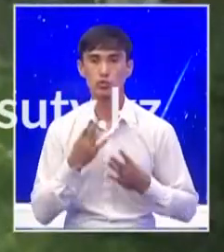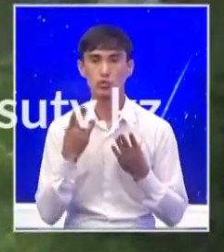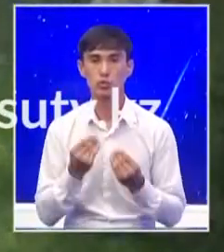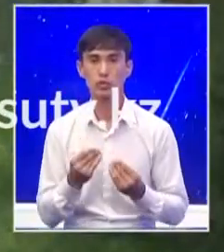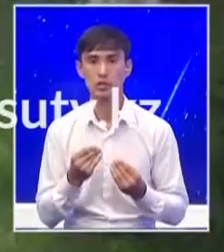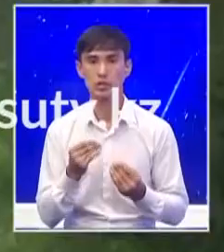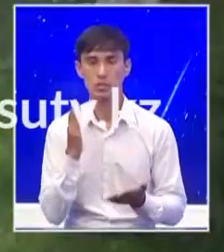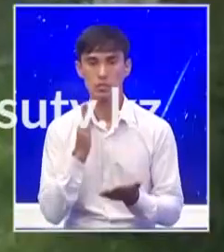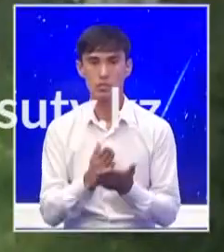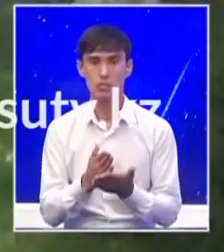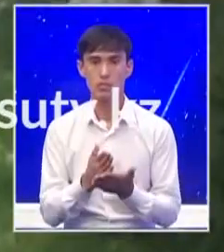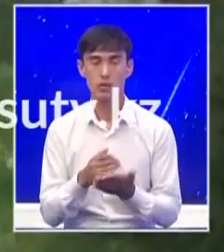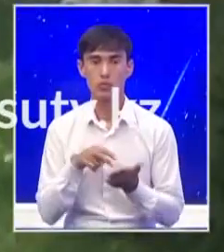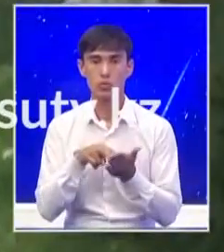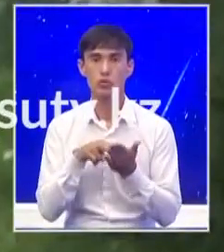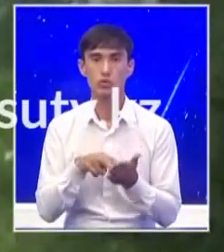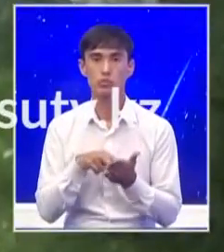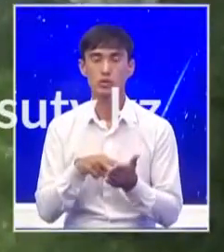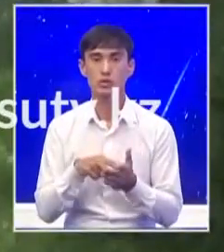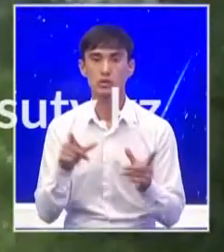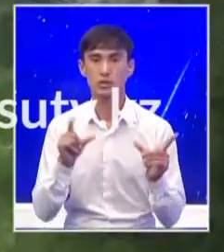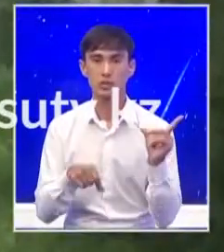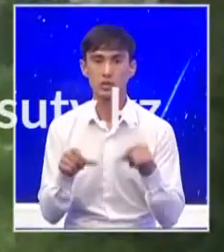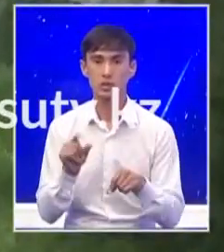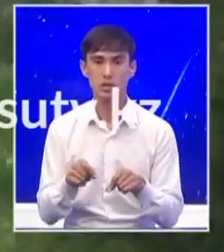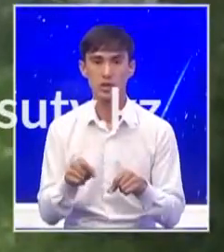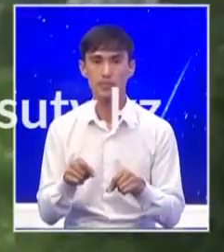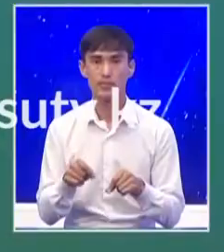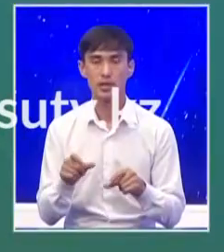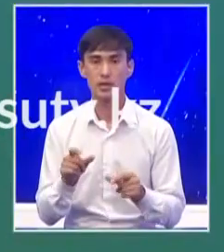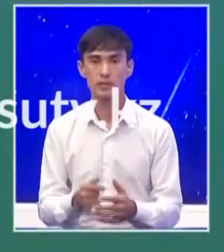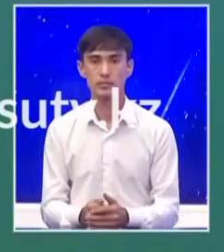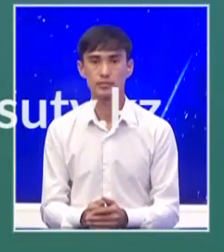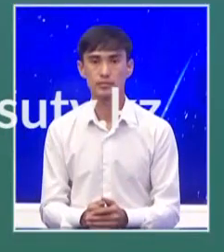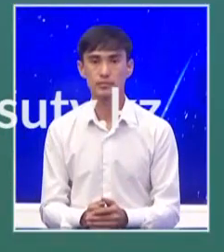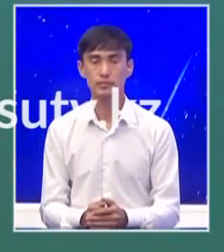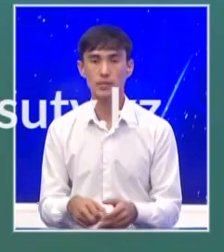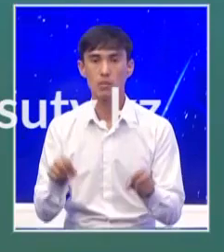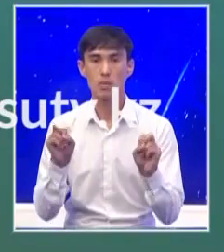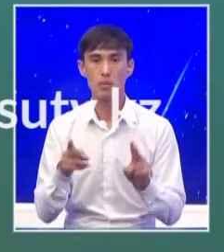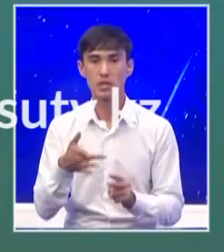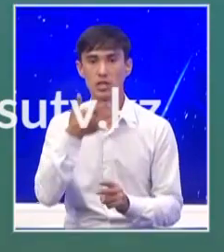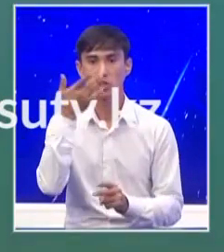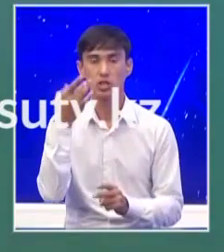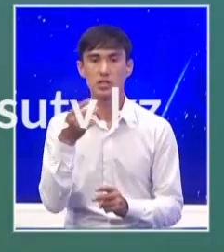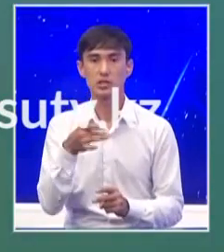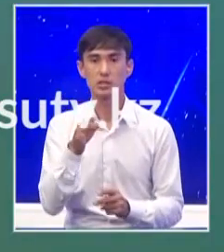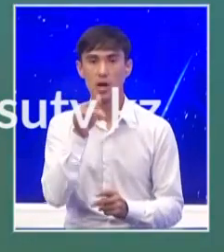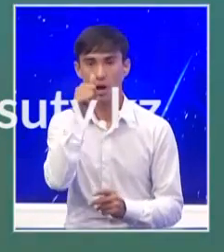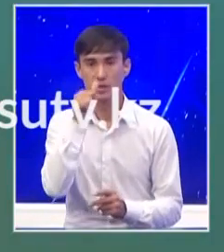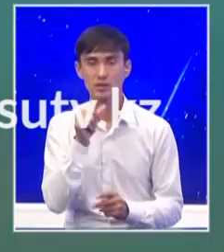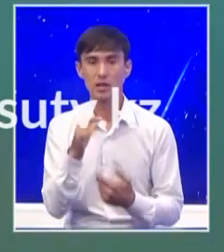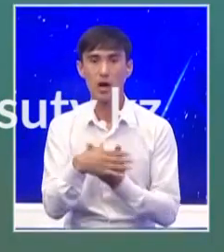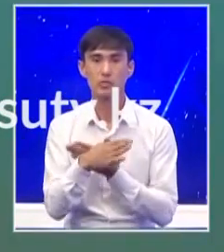жұмыс күндерінде де біздің туризм нысандарында туристер келуде. Мамандар жаз маусымында Қапшағайдағы